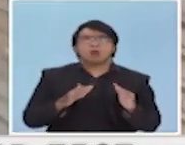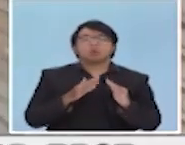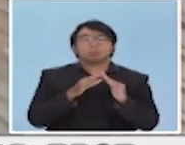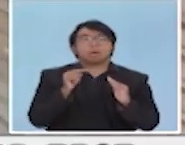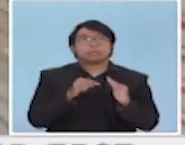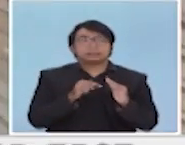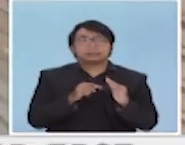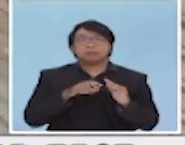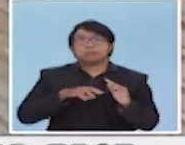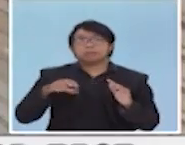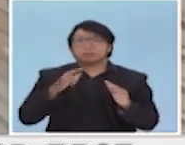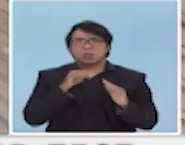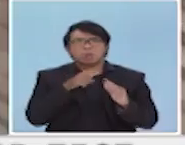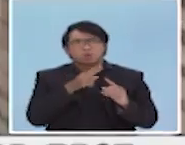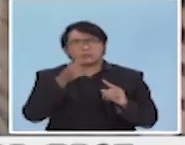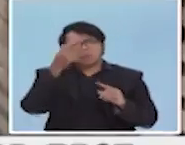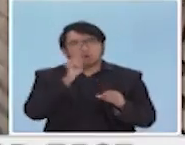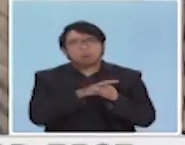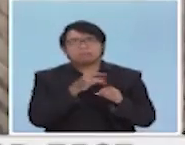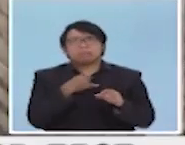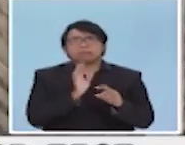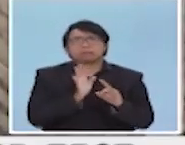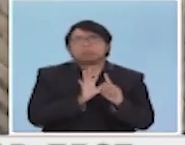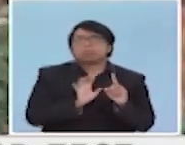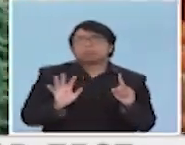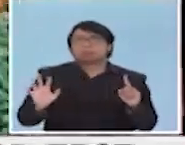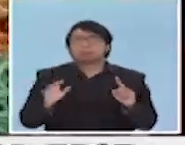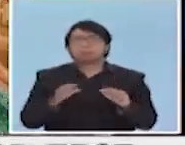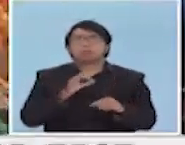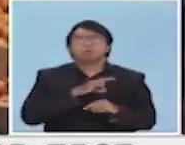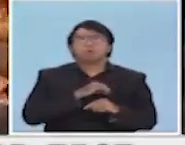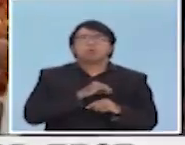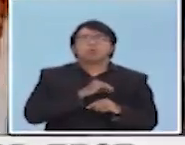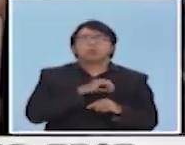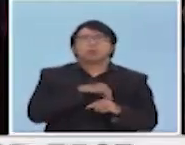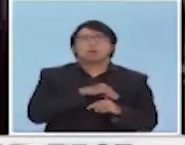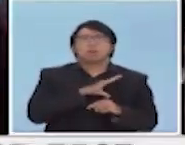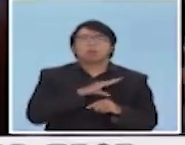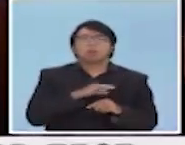turun 50-60%. Itu salah satu penyebab mereka menolak untuk